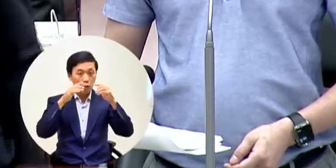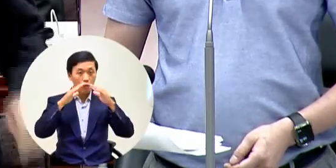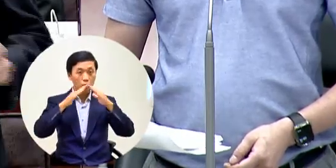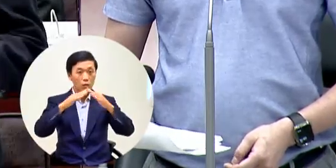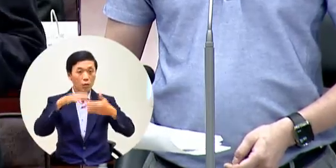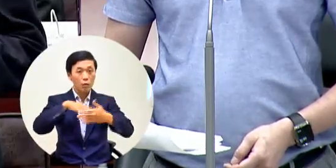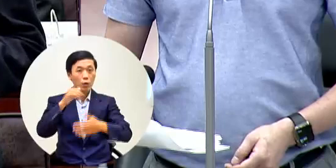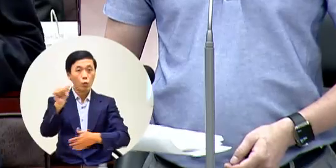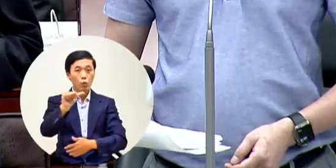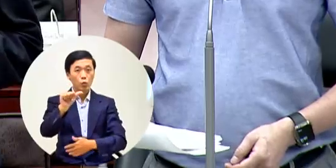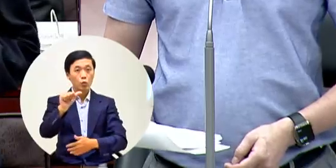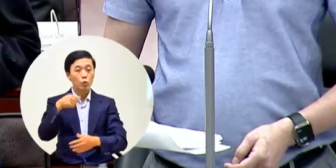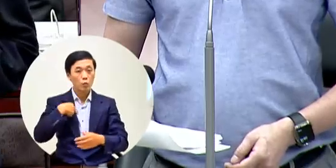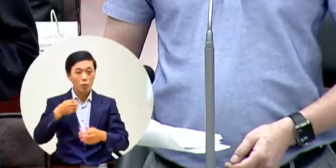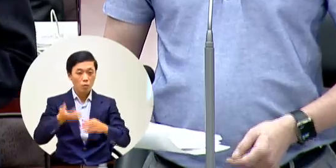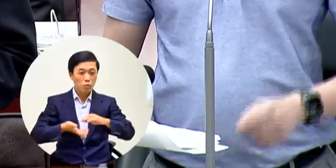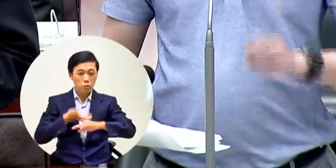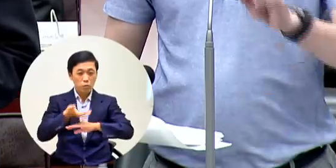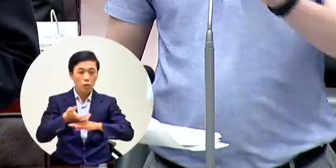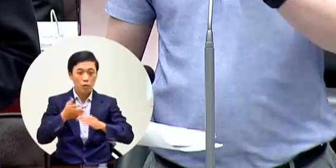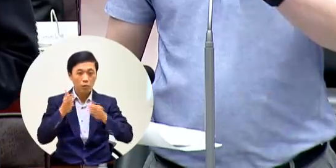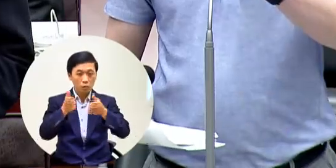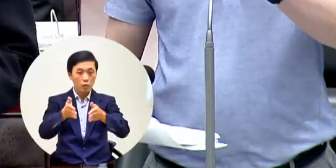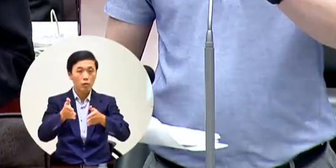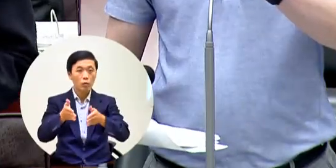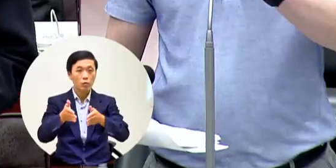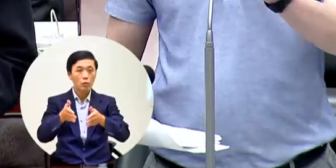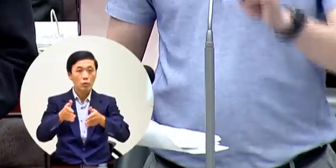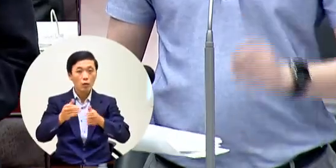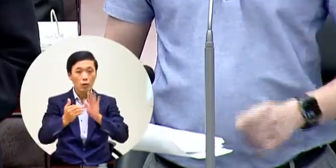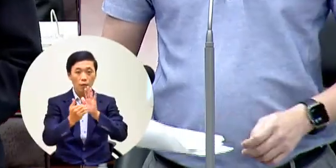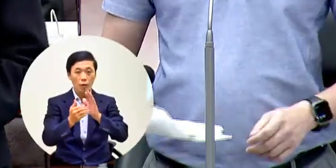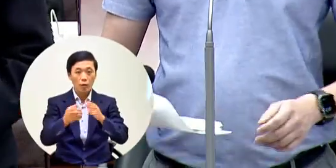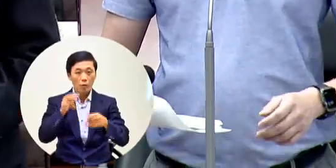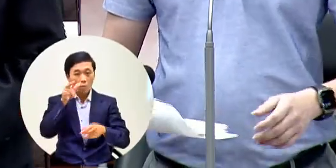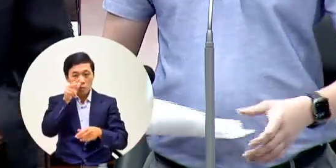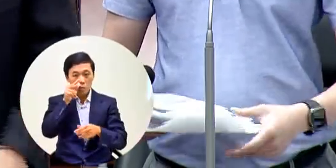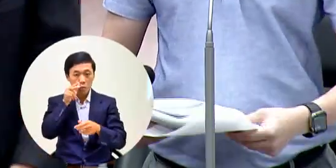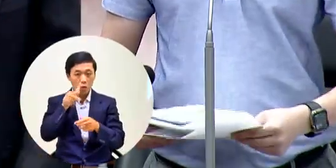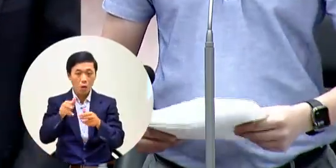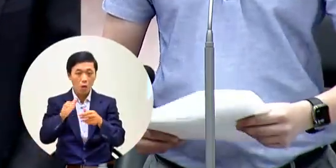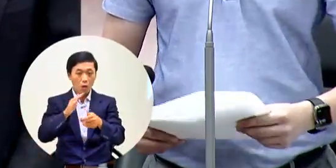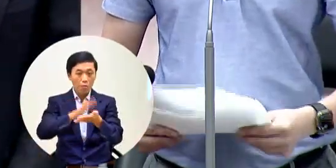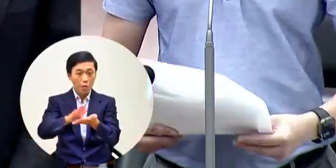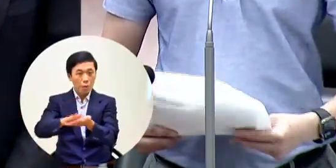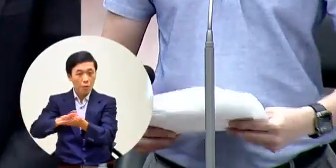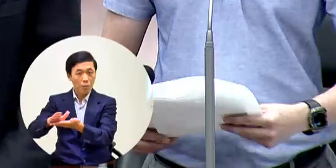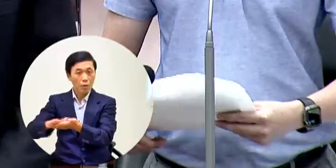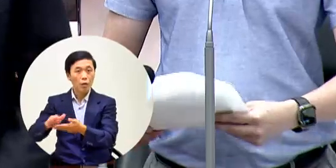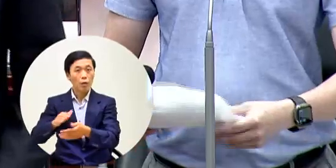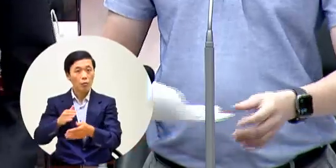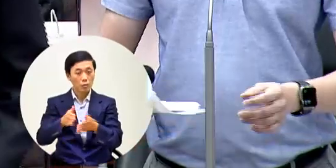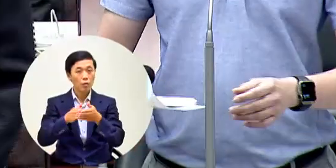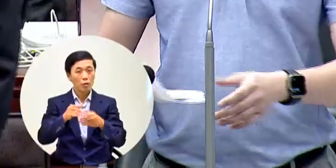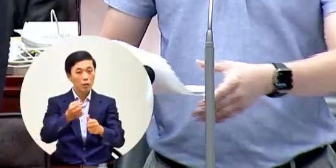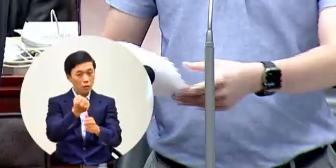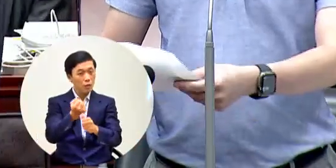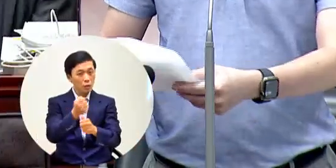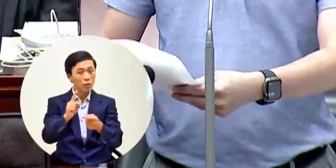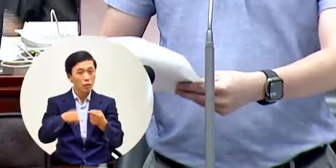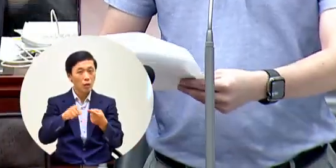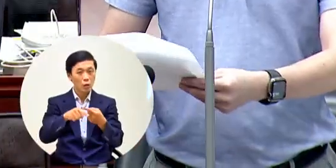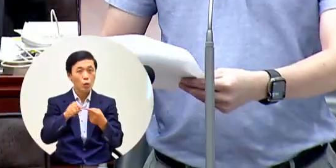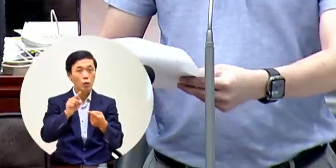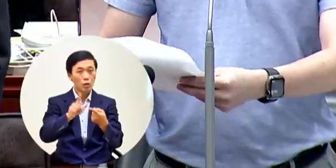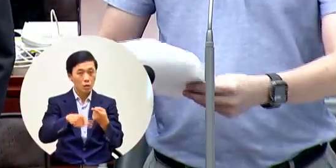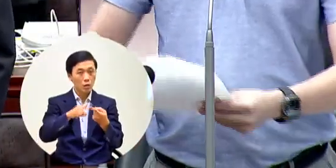状态。那我们就全力在防止这一个灭鼠的这个运动，是。 应该是有控制住了，我是想要继续的维持。 目前情